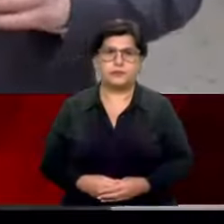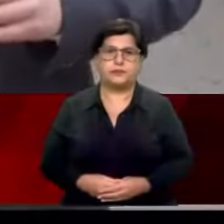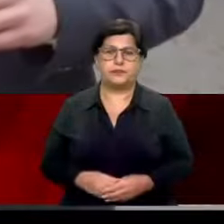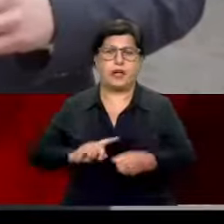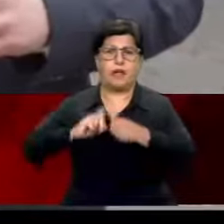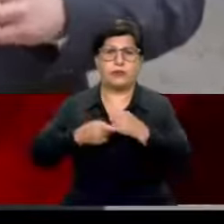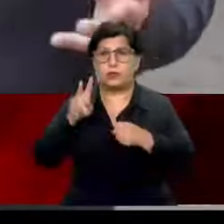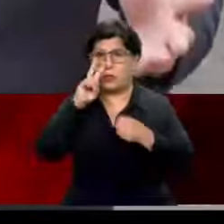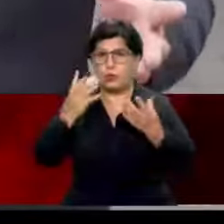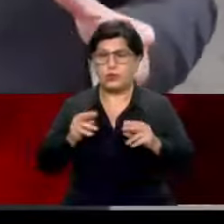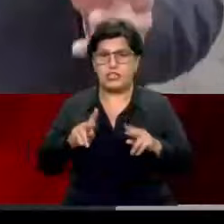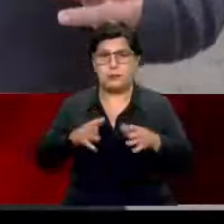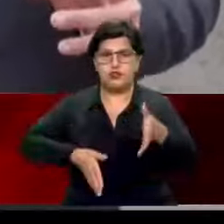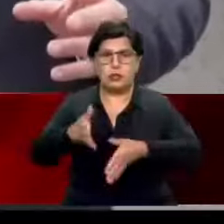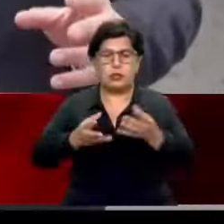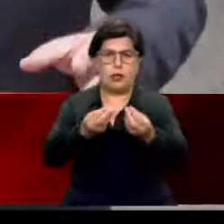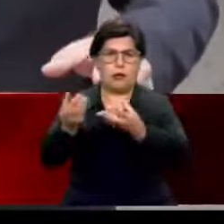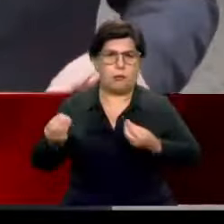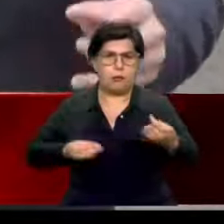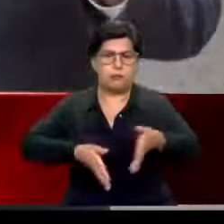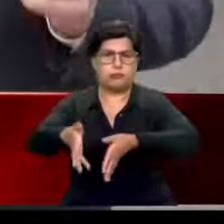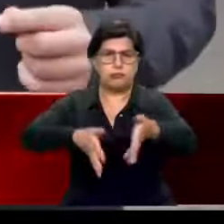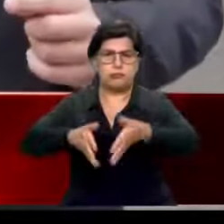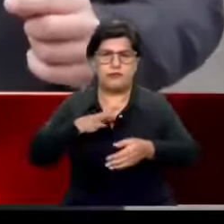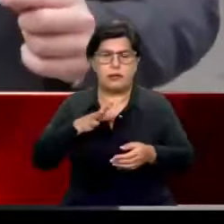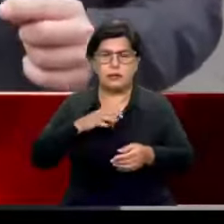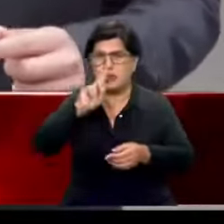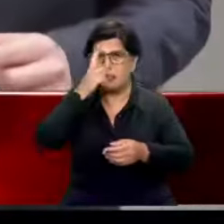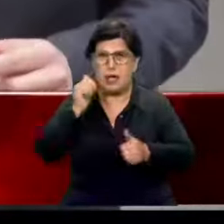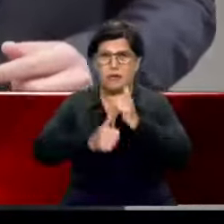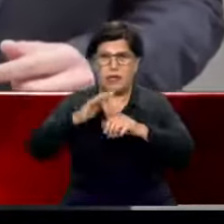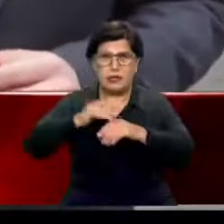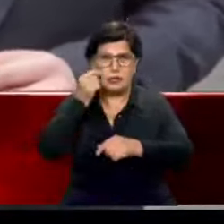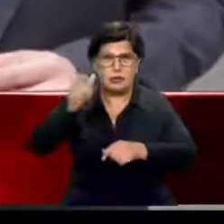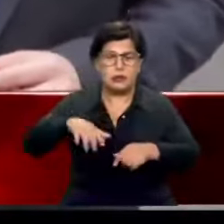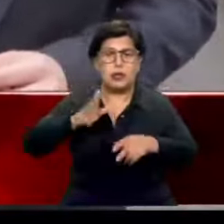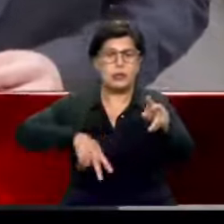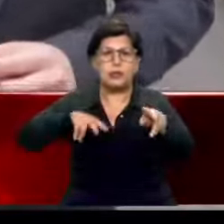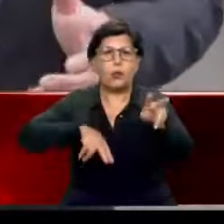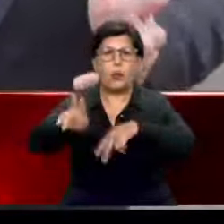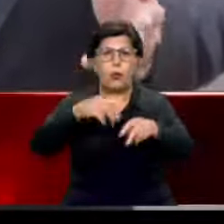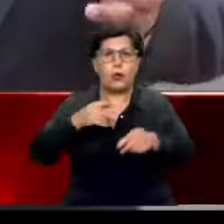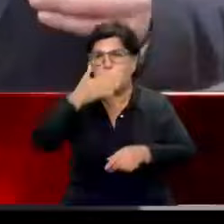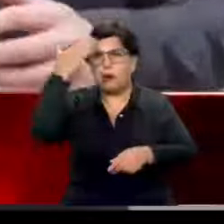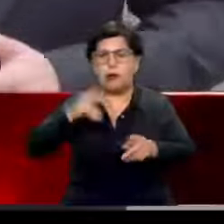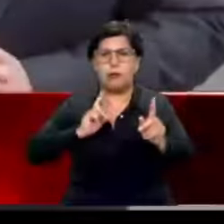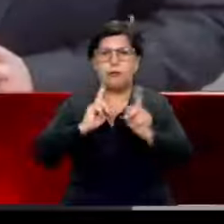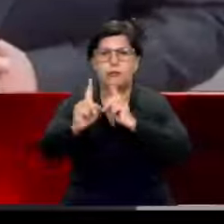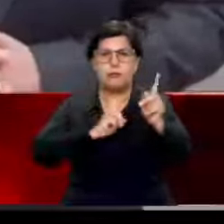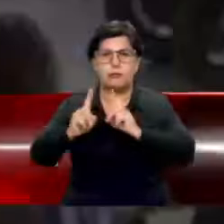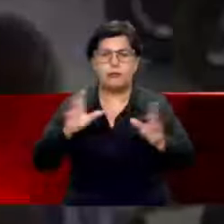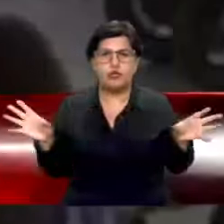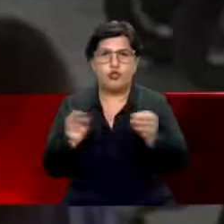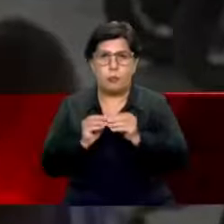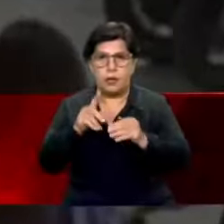Her hafta sonu olduğu gibi cadde yine kalabalıktı. Sadece kavga ettiği kişiyi değil, yoldan geçenleri de yaraladı. Toplamda 5 kişi